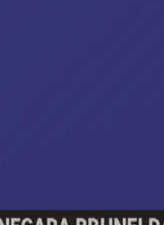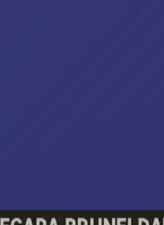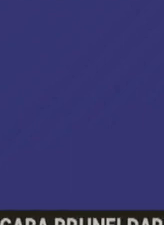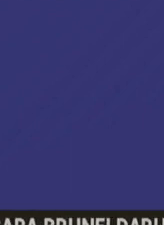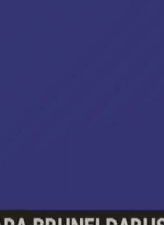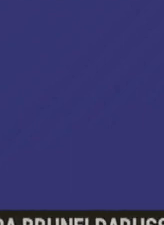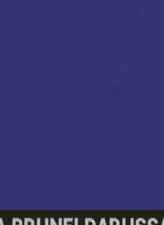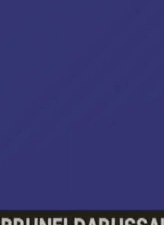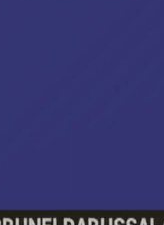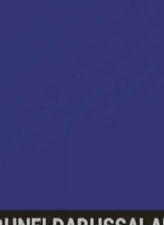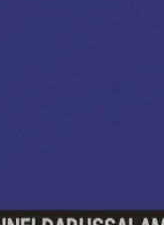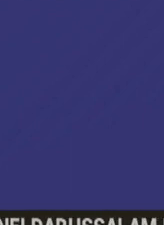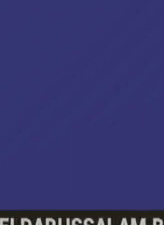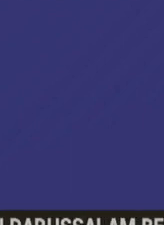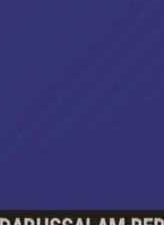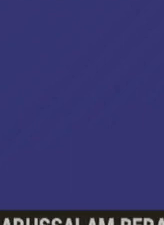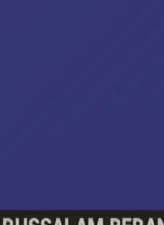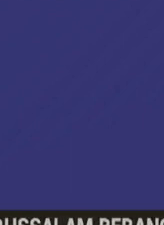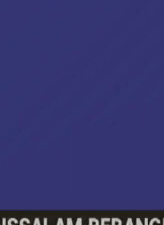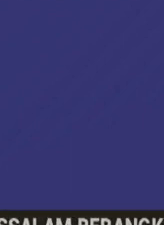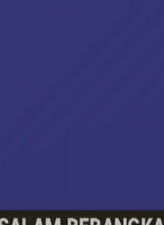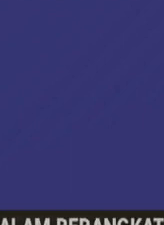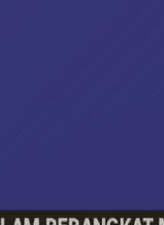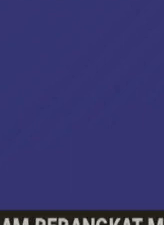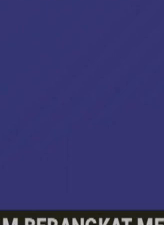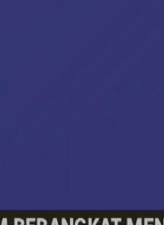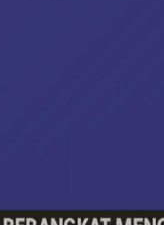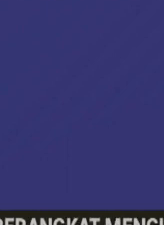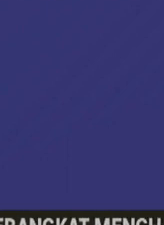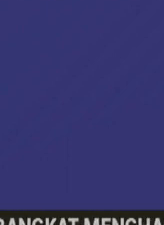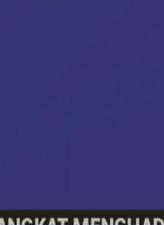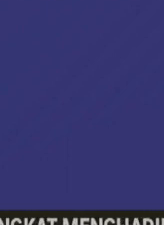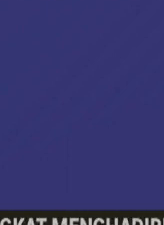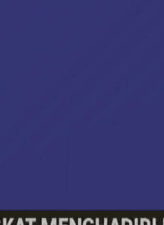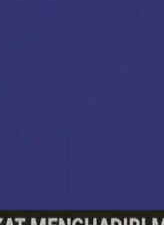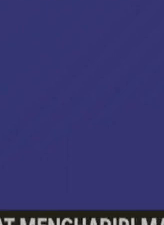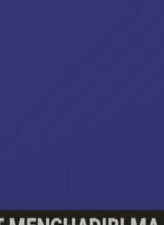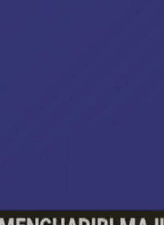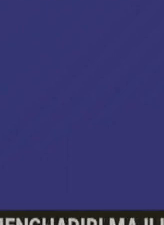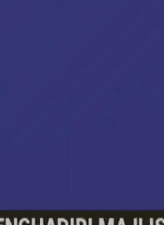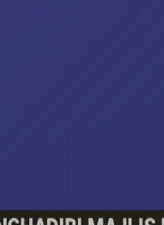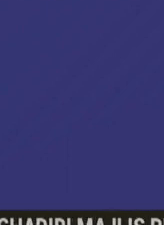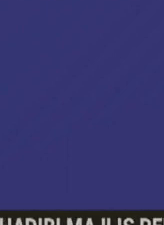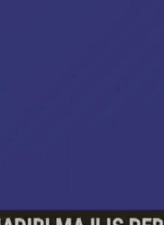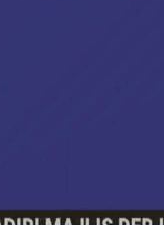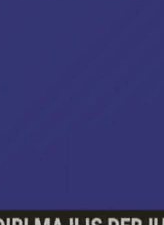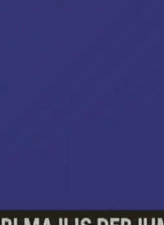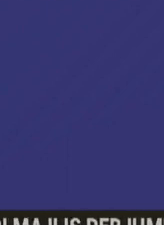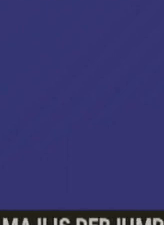liputan bagi rakyat dan penduduk negara ini yang mendapatkan 3 dus vaksin 78 perpuluhan 500